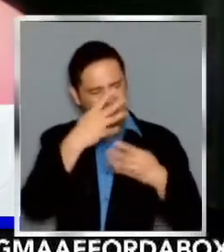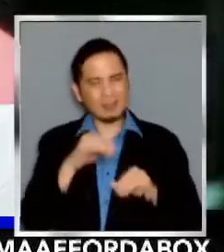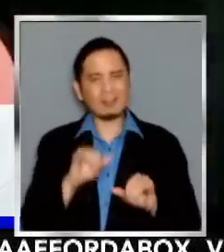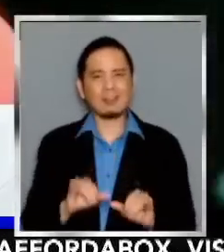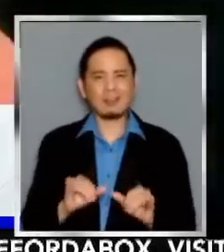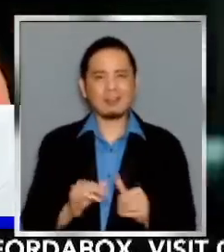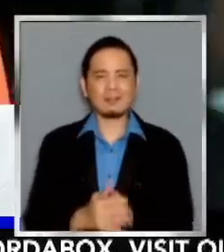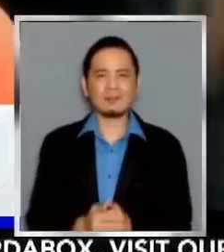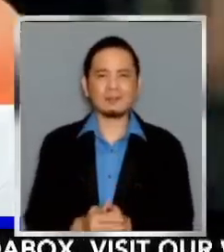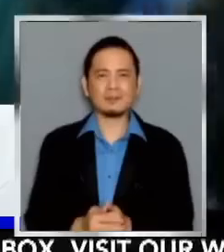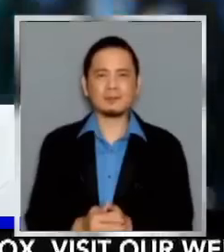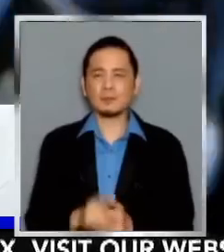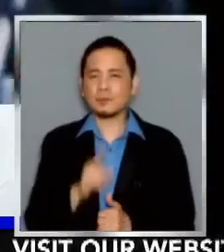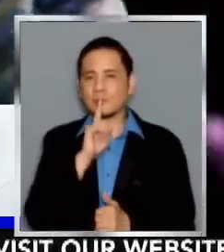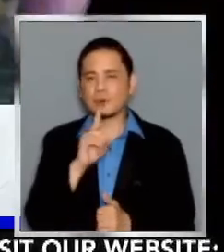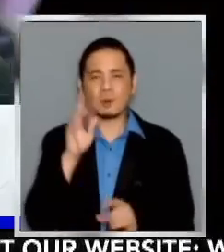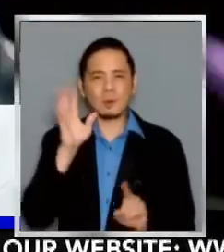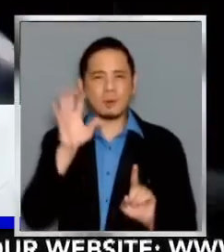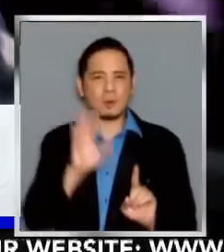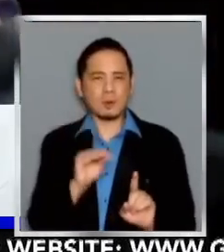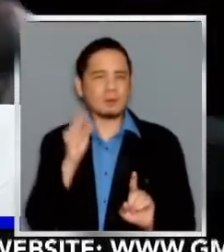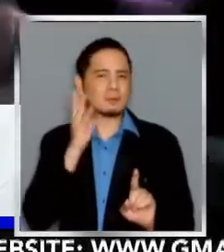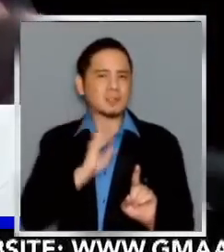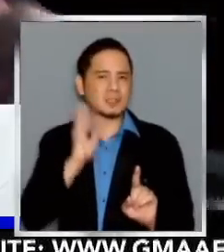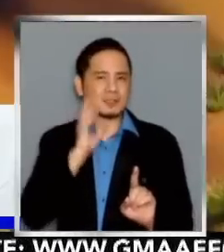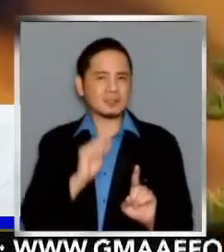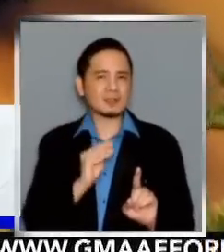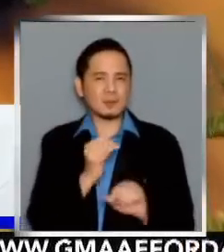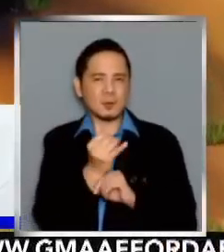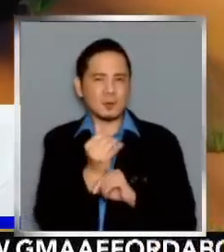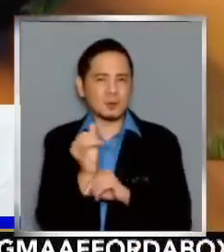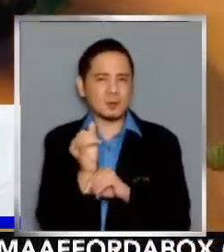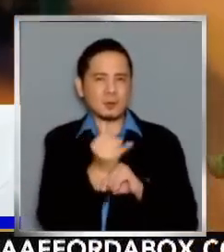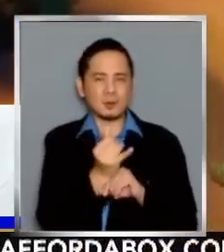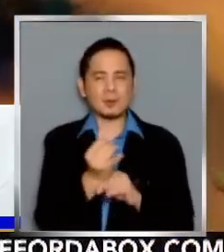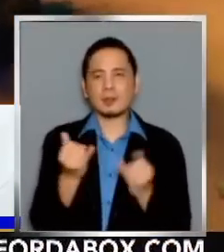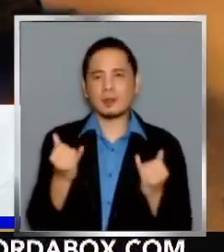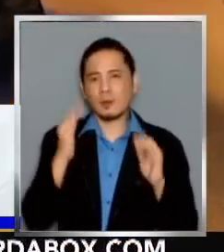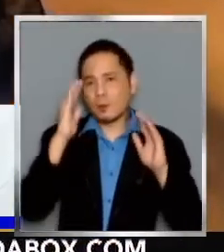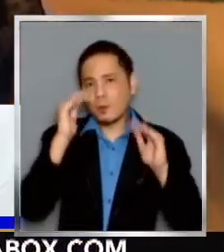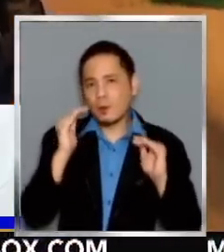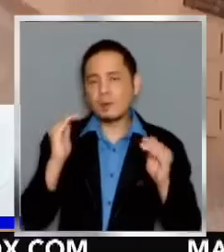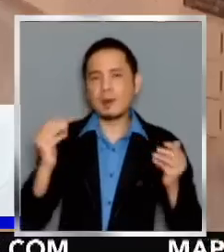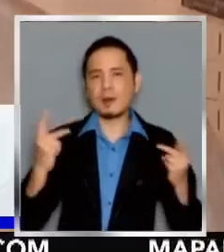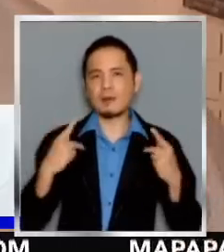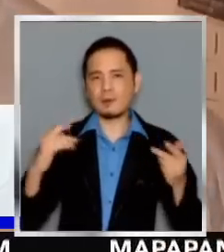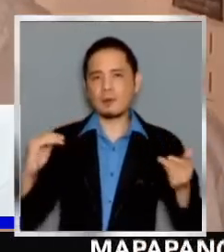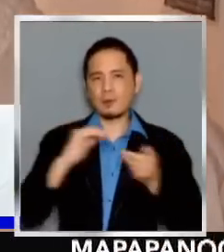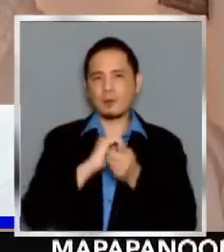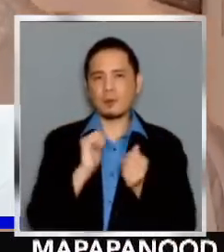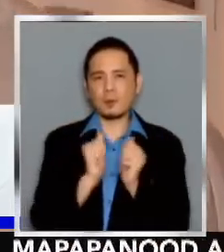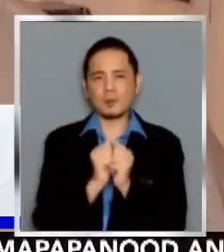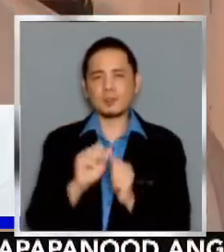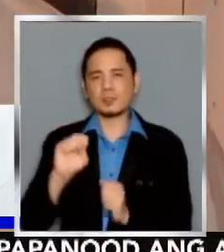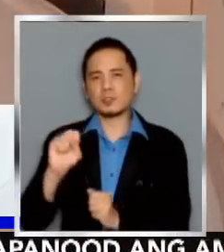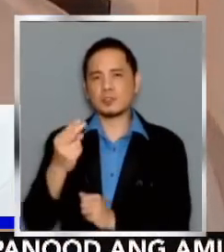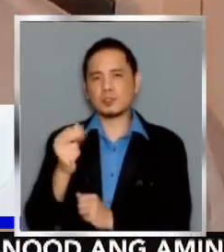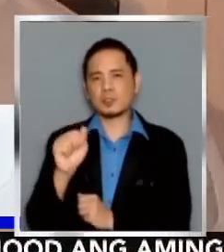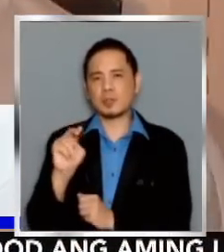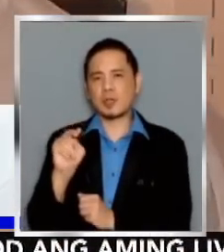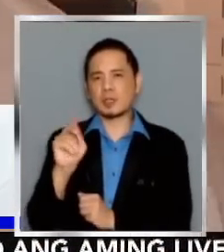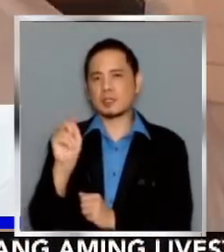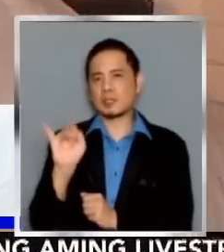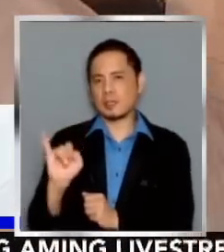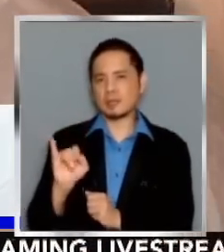music video. At umaasa nga si Bianca na magkakaroon ng collab soon with Shanti. Bakit hindi? Bakit